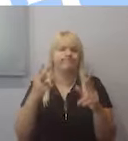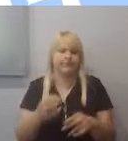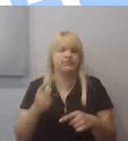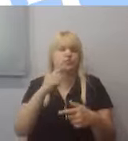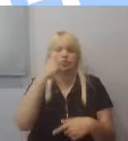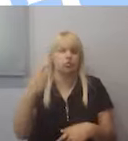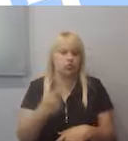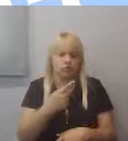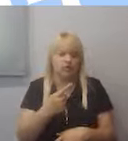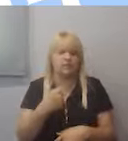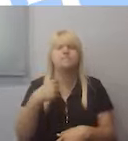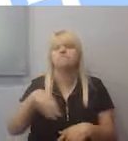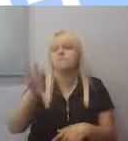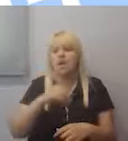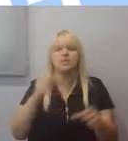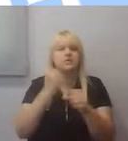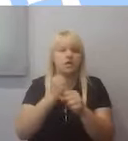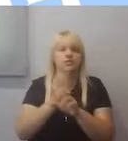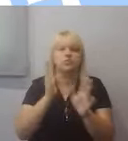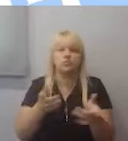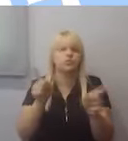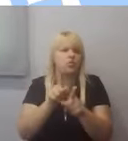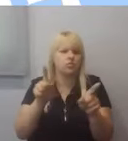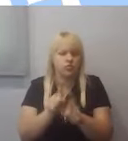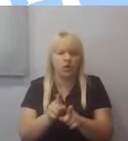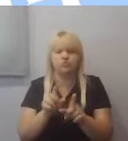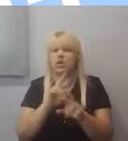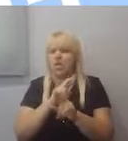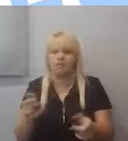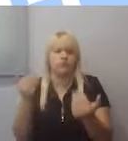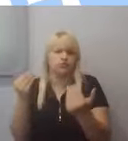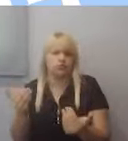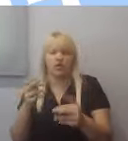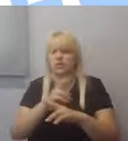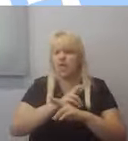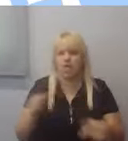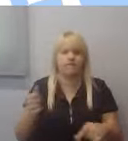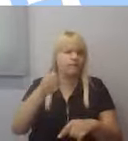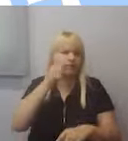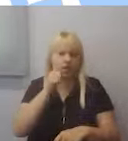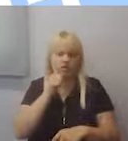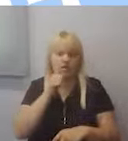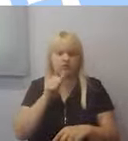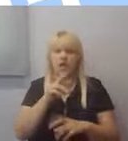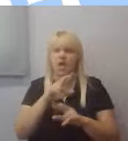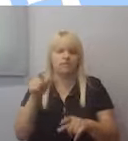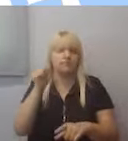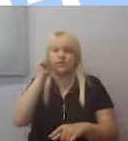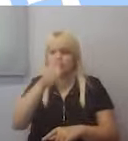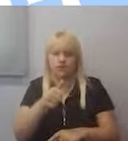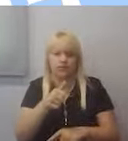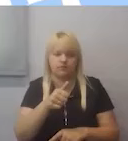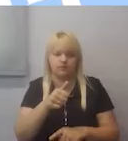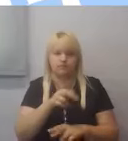pašu ko mēs darām šodien vai ko mēs darījām vakar ko mēs plānojam darīt rīt mēs sniegsim